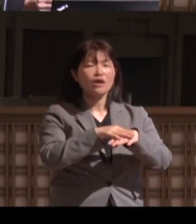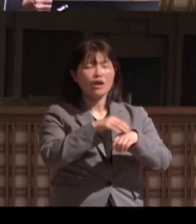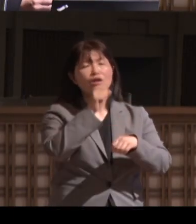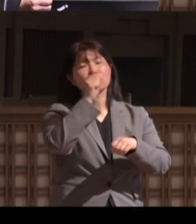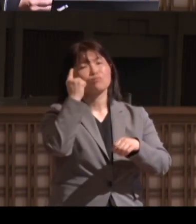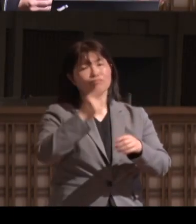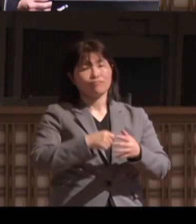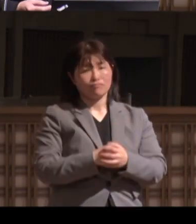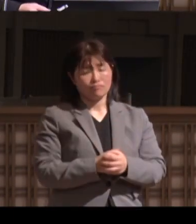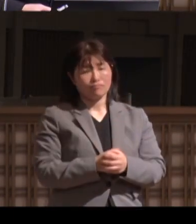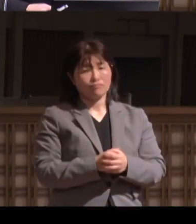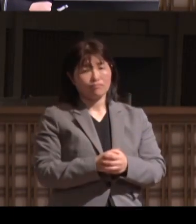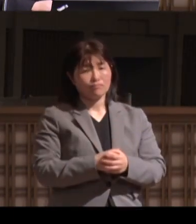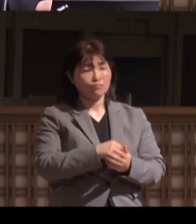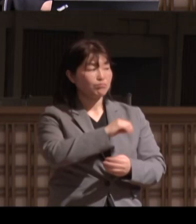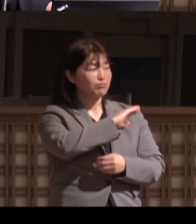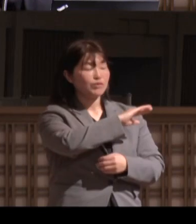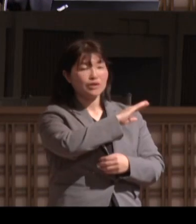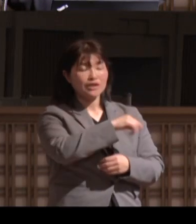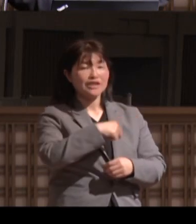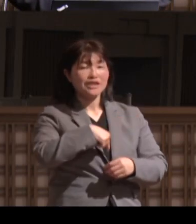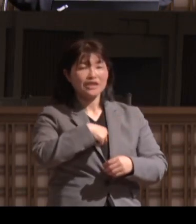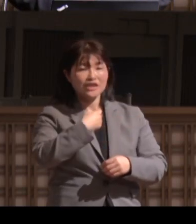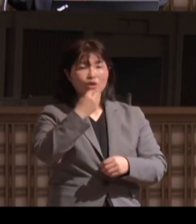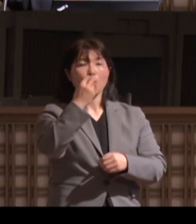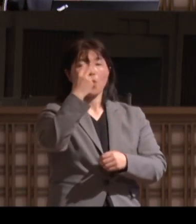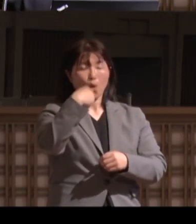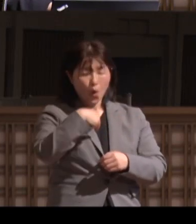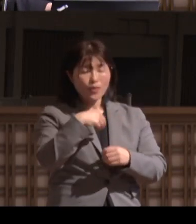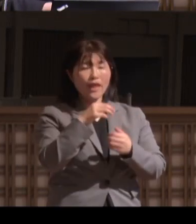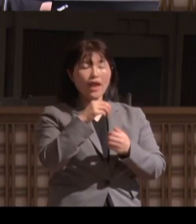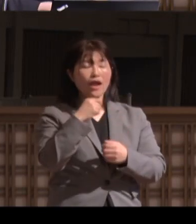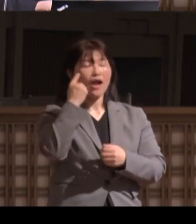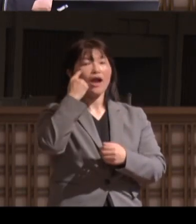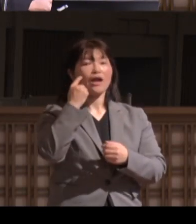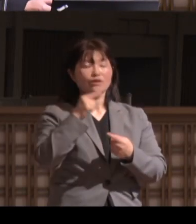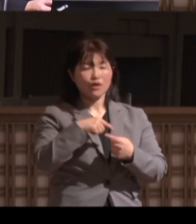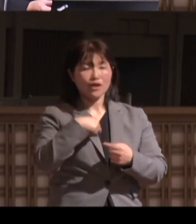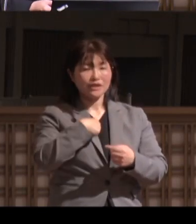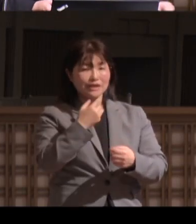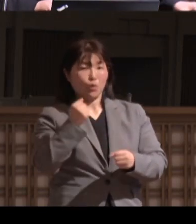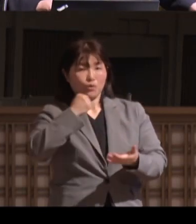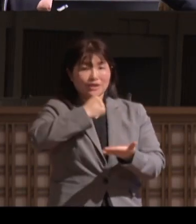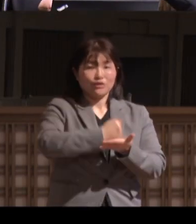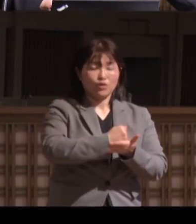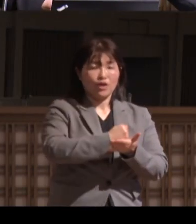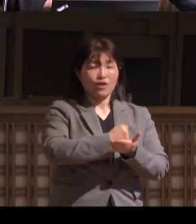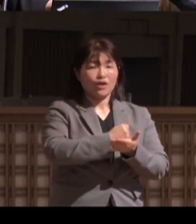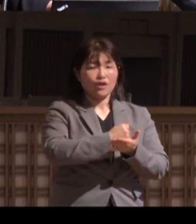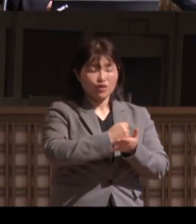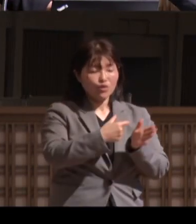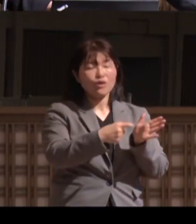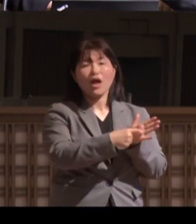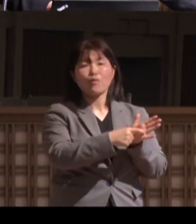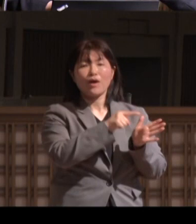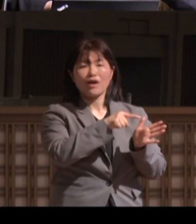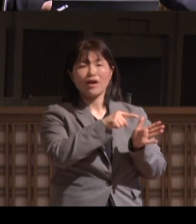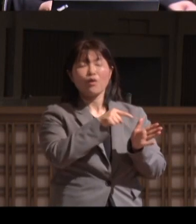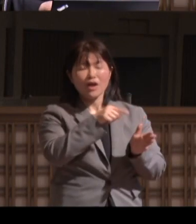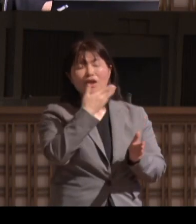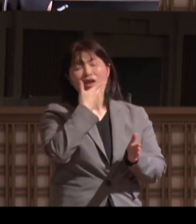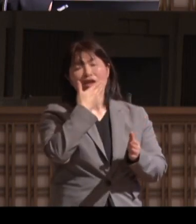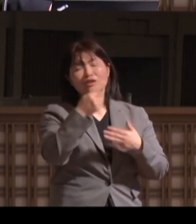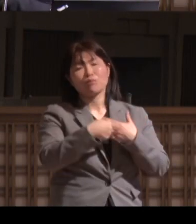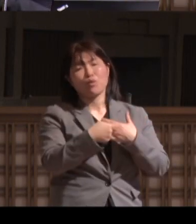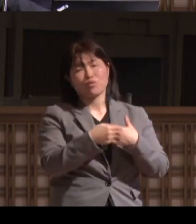ます右側に赤字で自己肯定感とかあるいは自己実現という言葉がまキーワードとなりますので